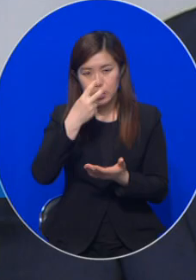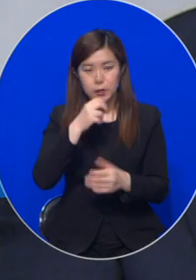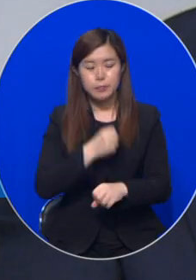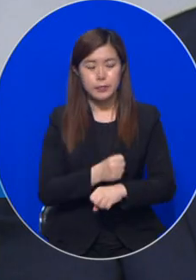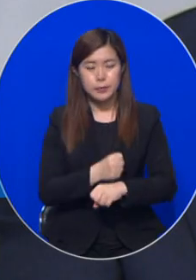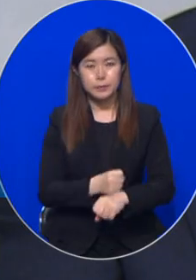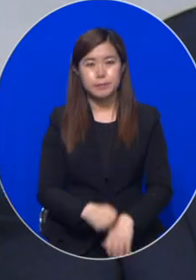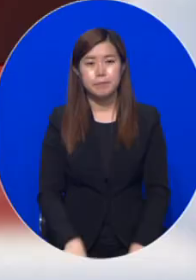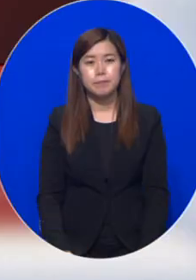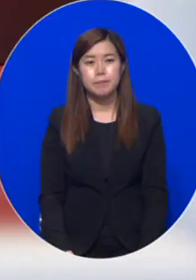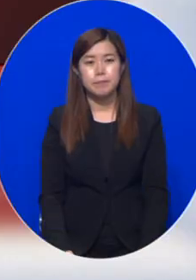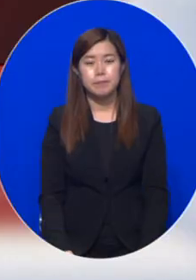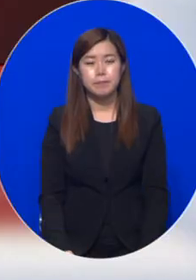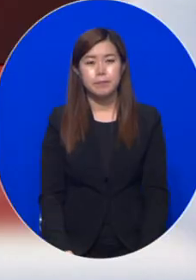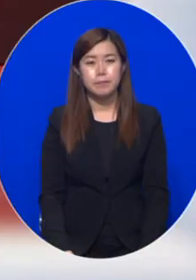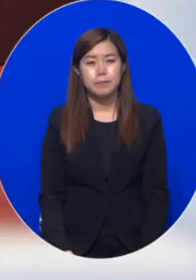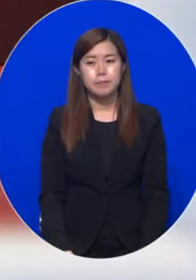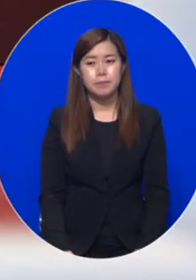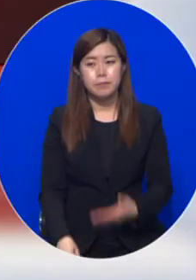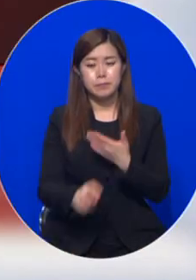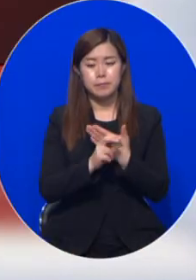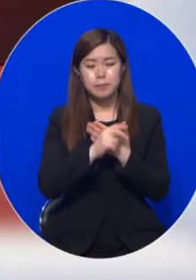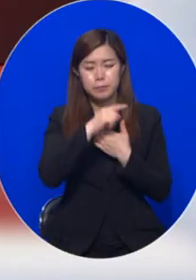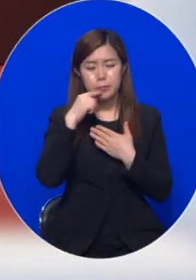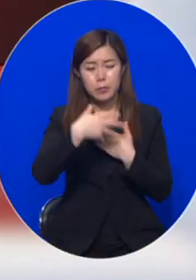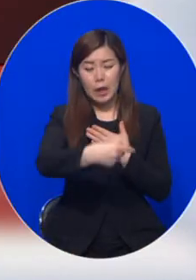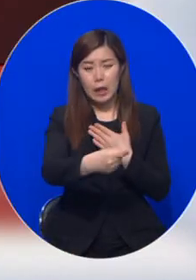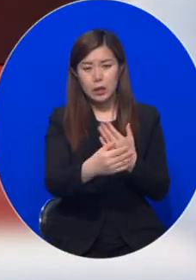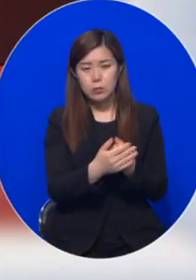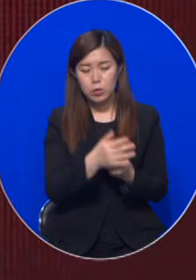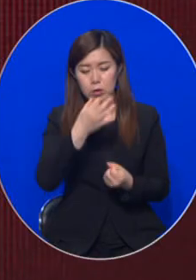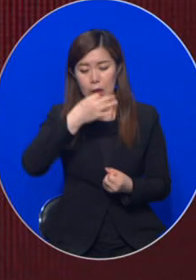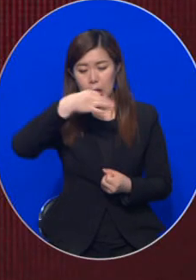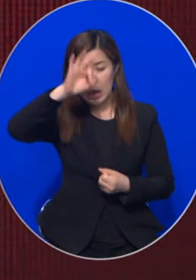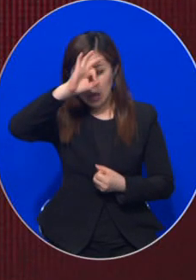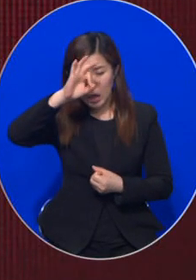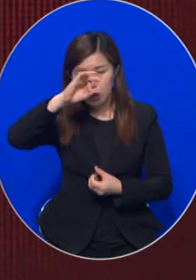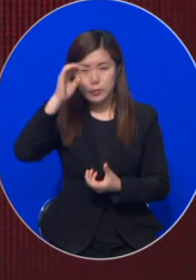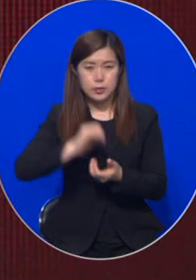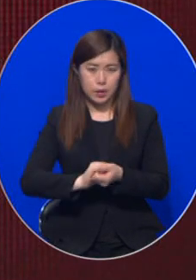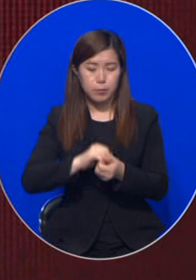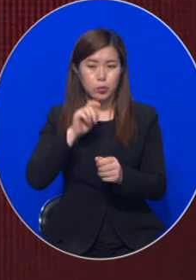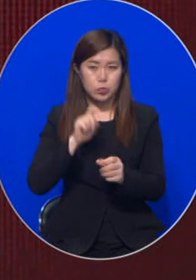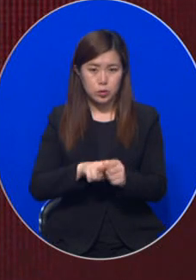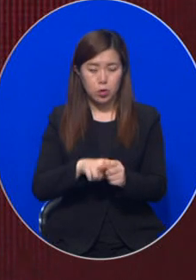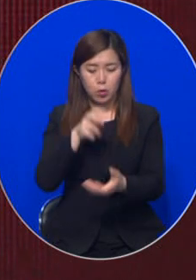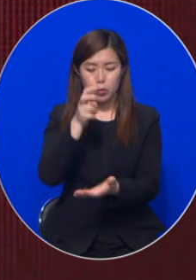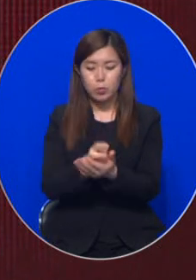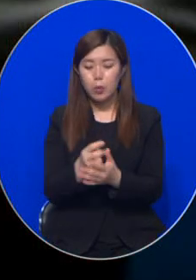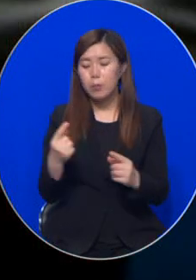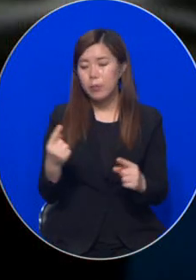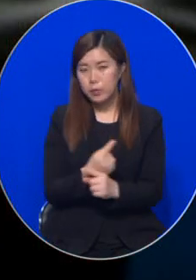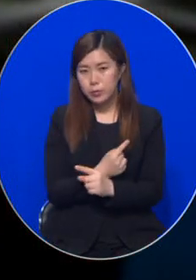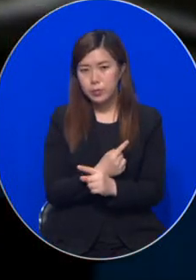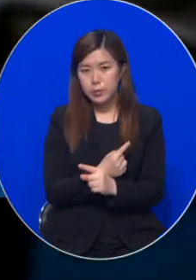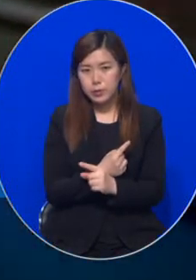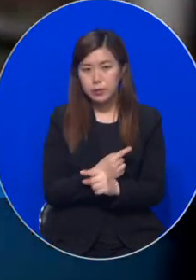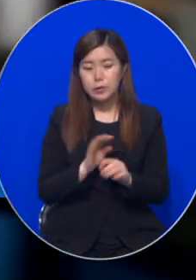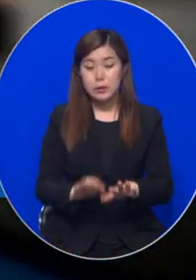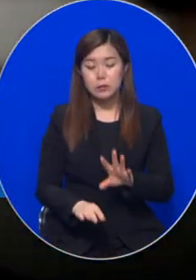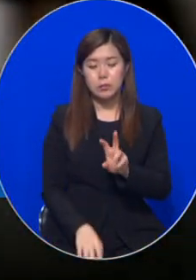박탈해 나가겠습니다. 불법 사금융에 따른 고수익을 제한하기 위해 대부업법 개정도 추진합니다.